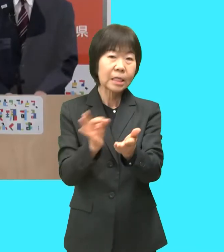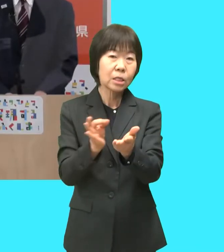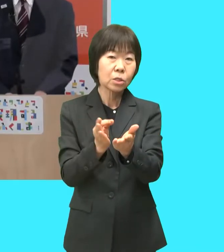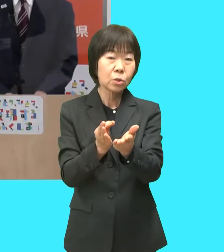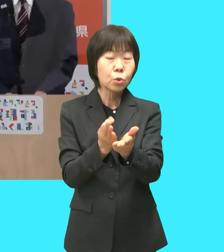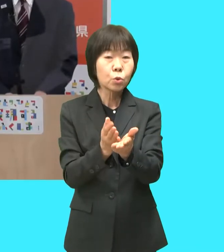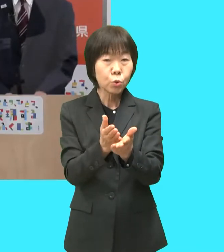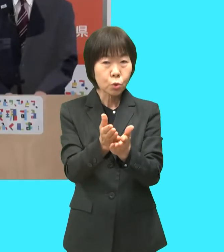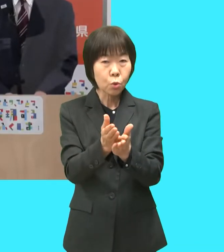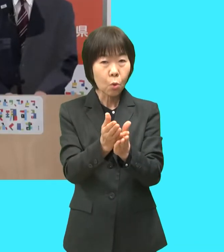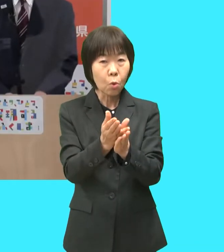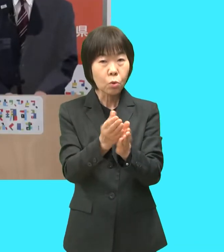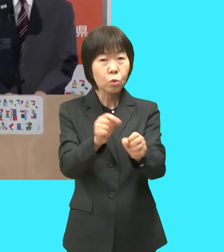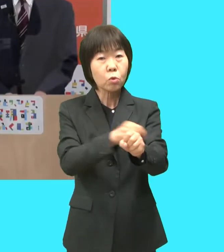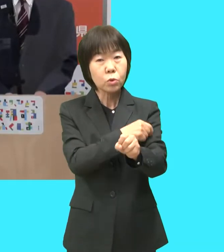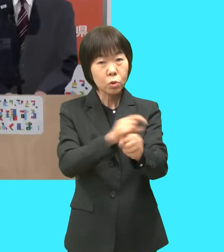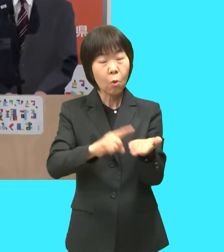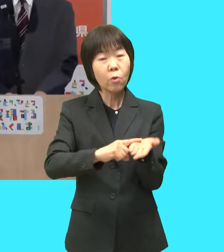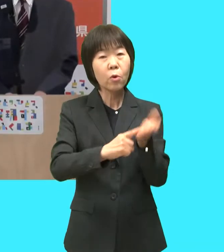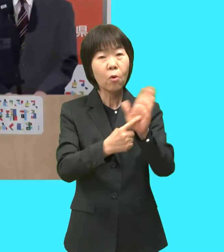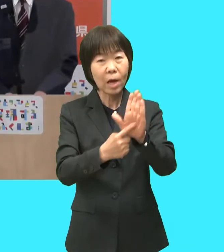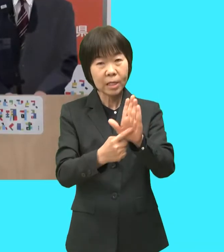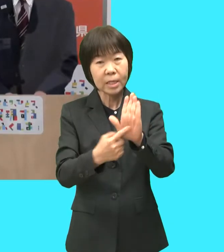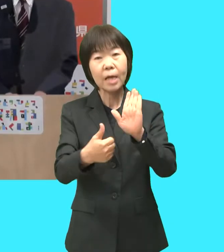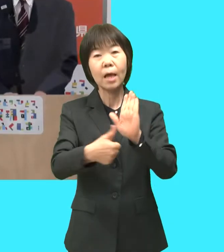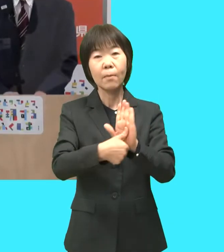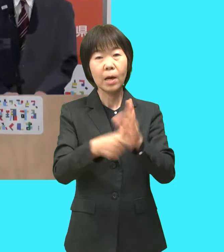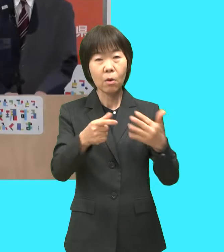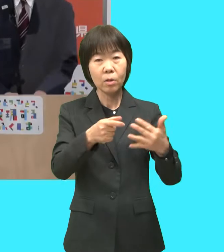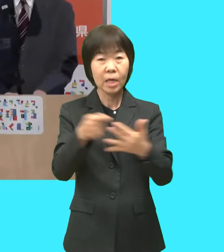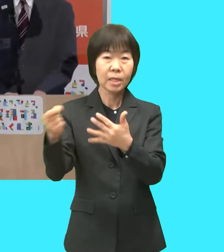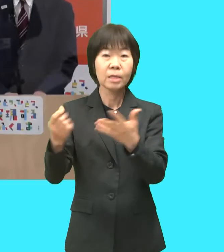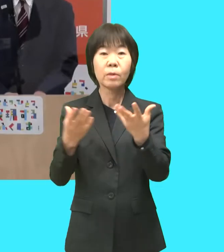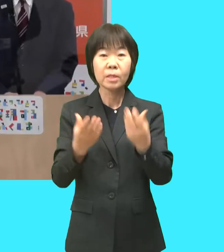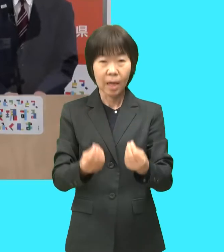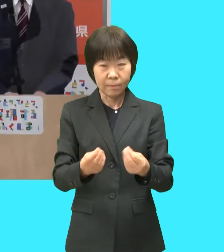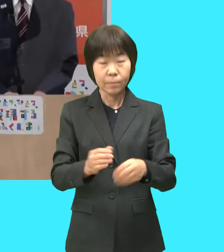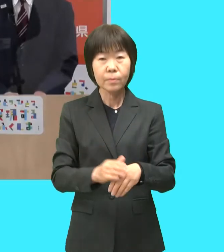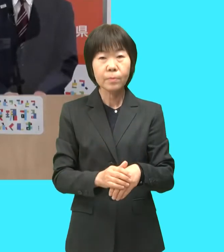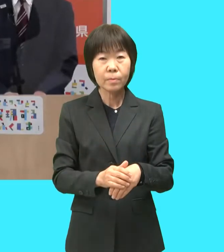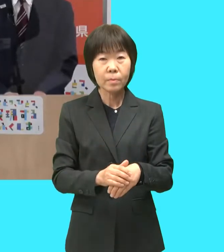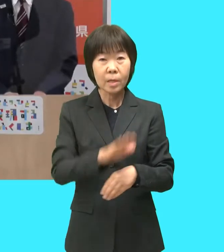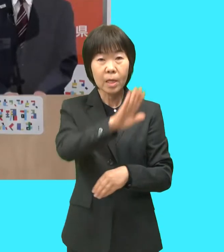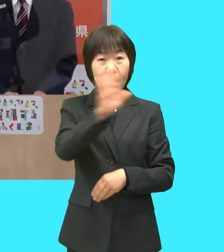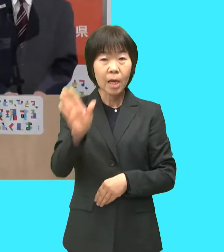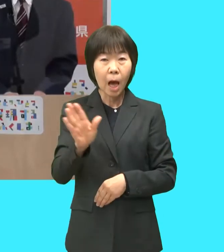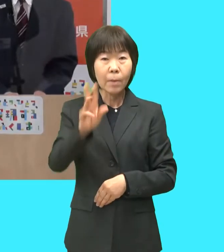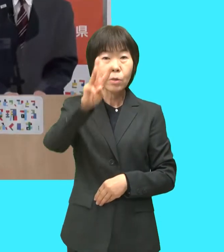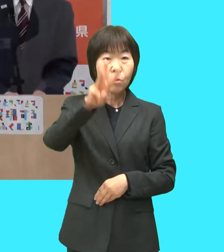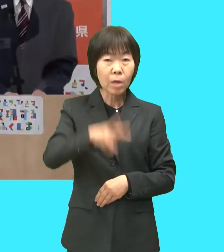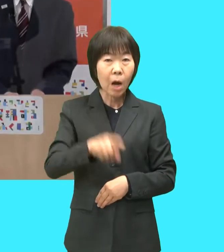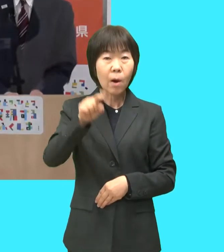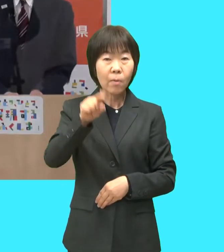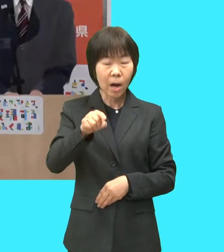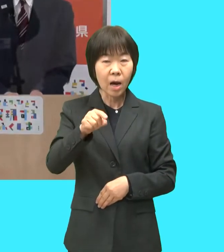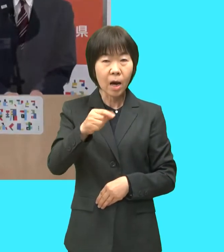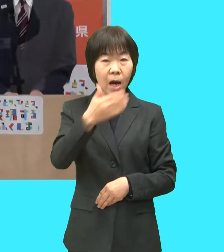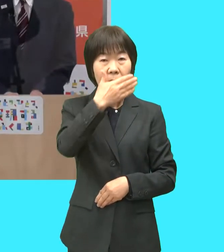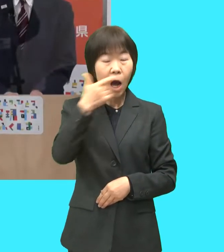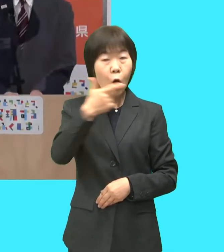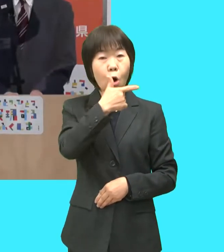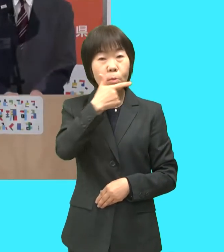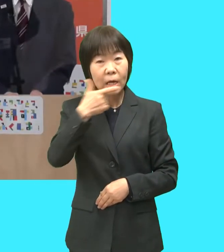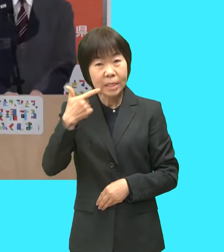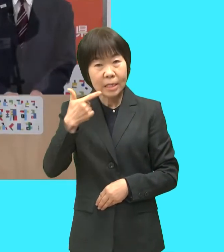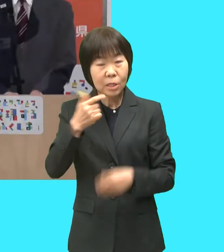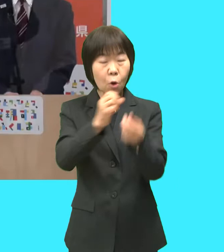を表現した名称を選定いたしました。天の川は青紫色の